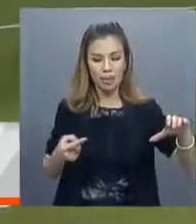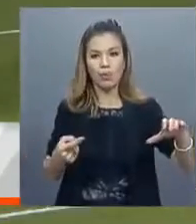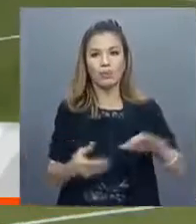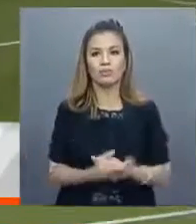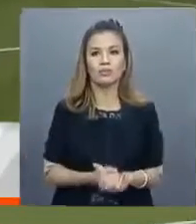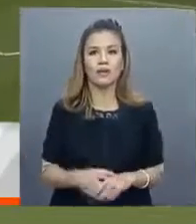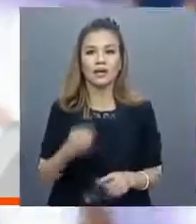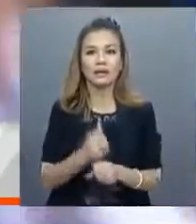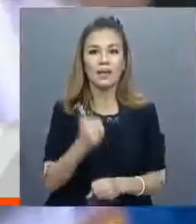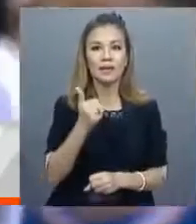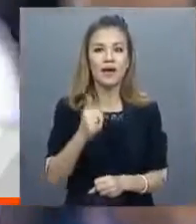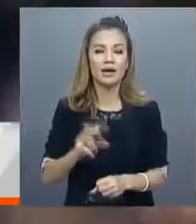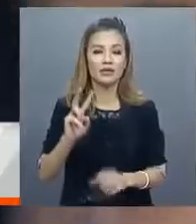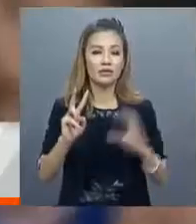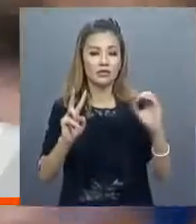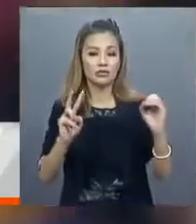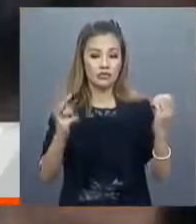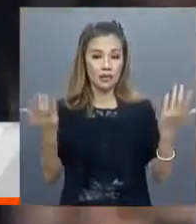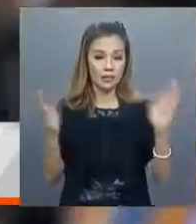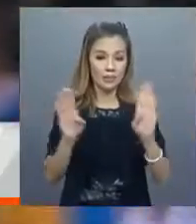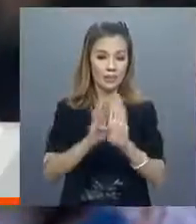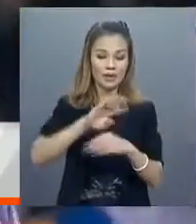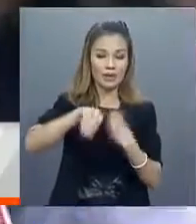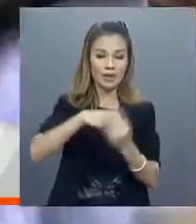กำแพงเข้าไปสวยงามครับ